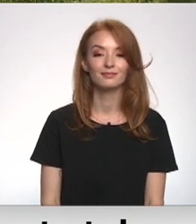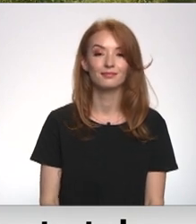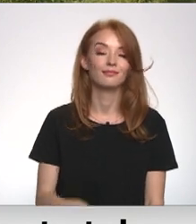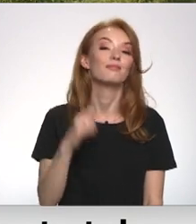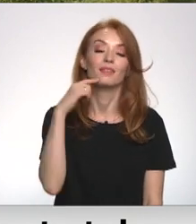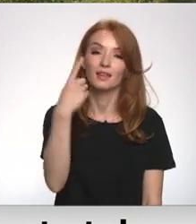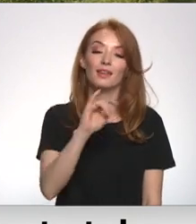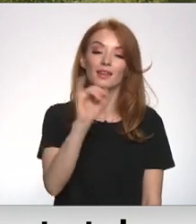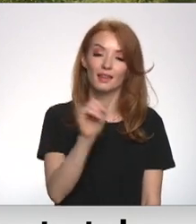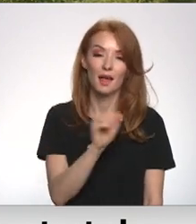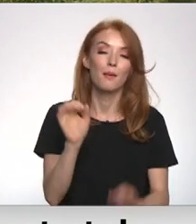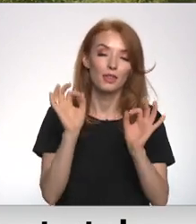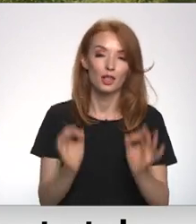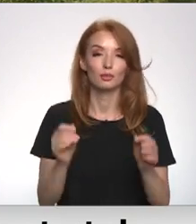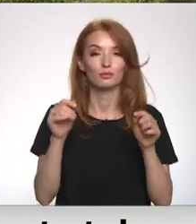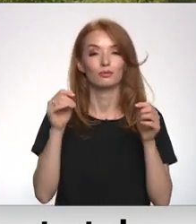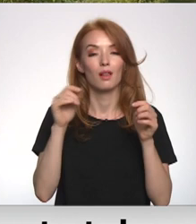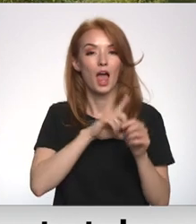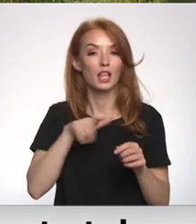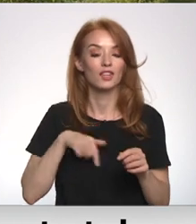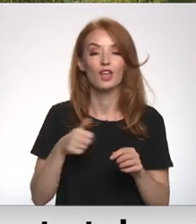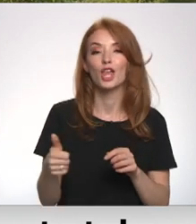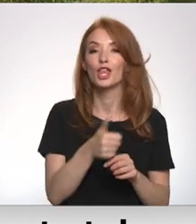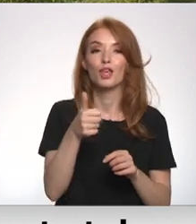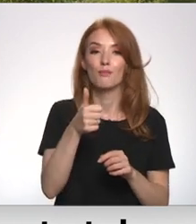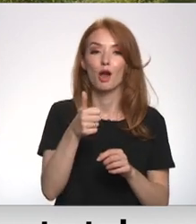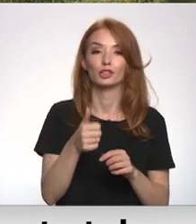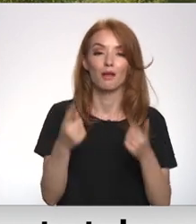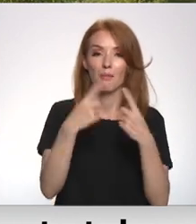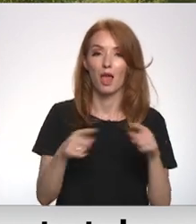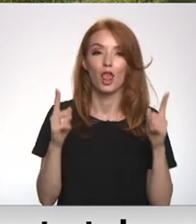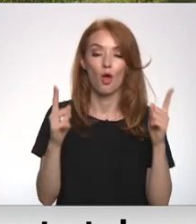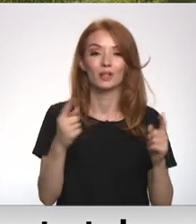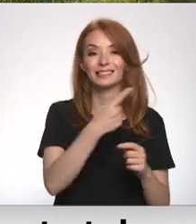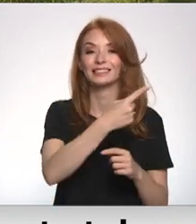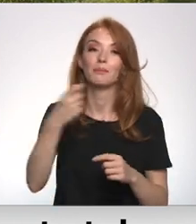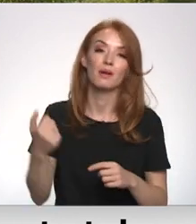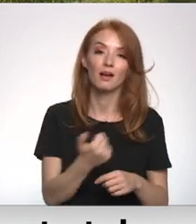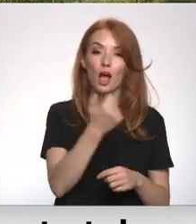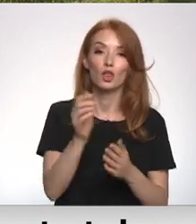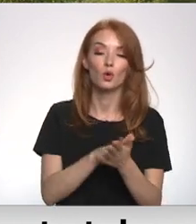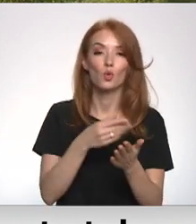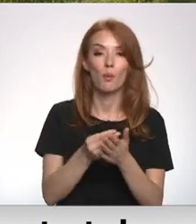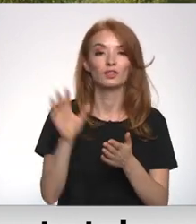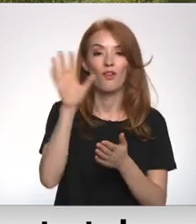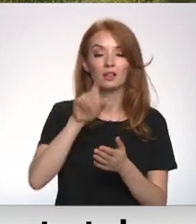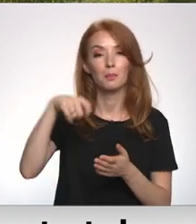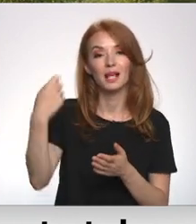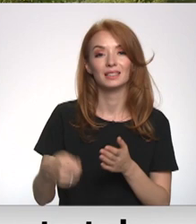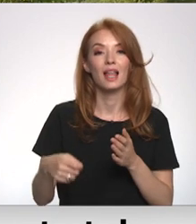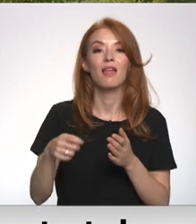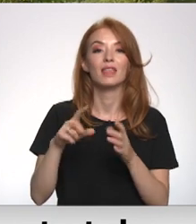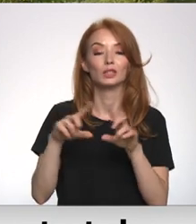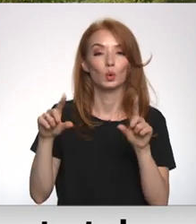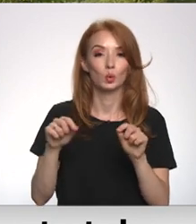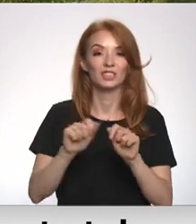Jā, patiešām. Šogad Latvijā mums ir tāda īpaša gadskārta, ka simtgade kopš valsts prezidenta institūcijas izveidz.